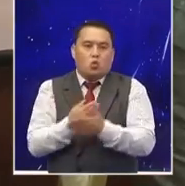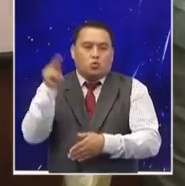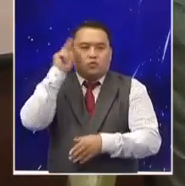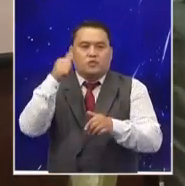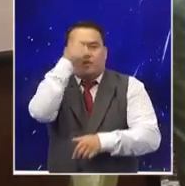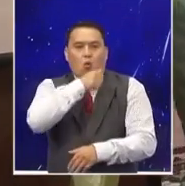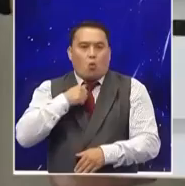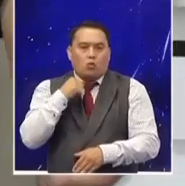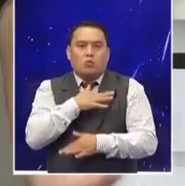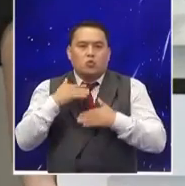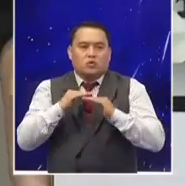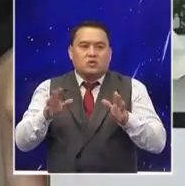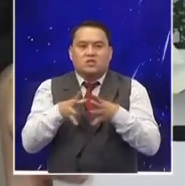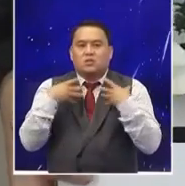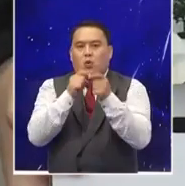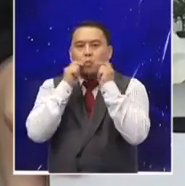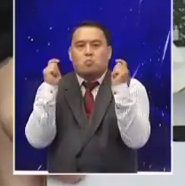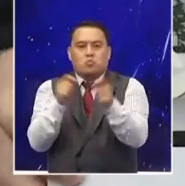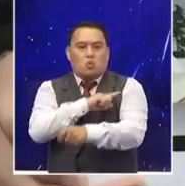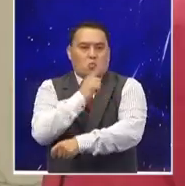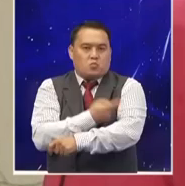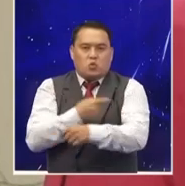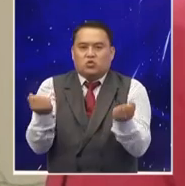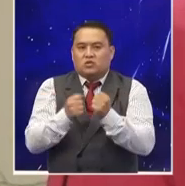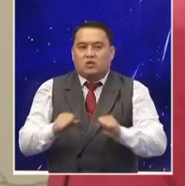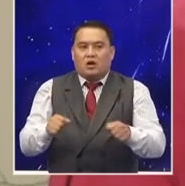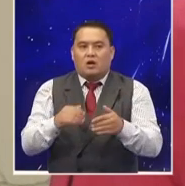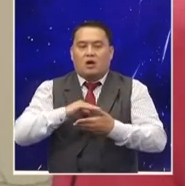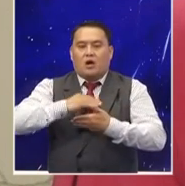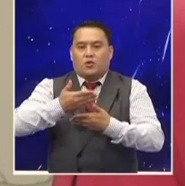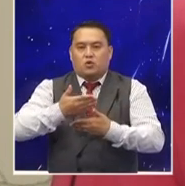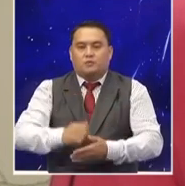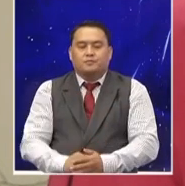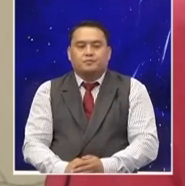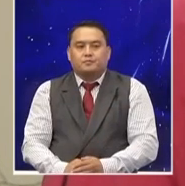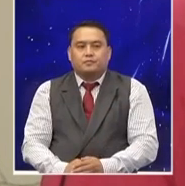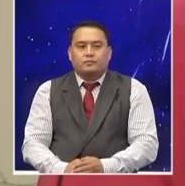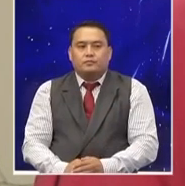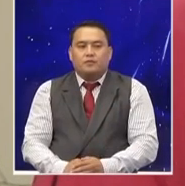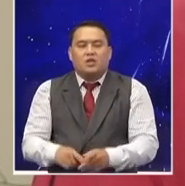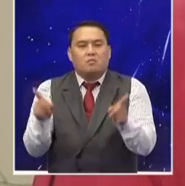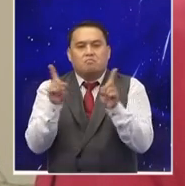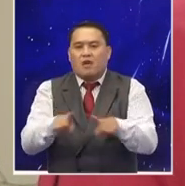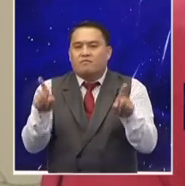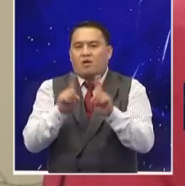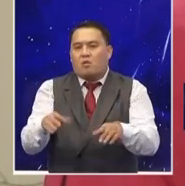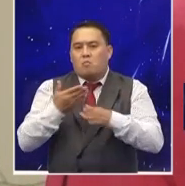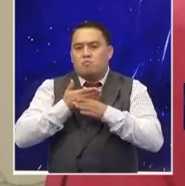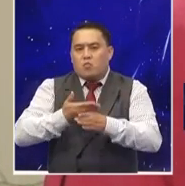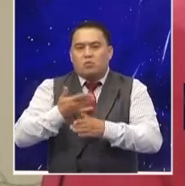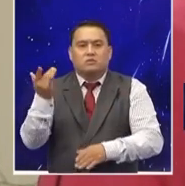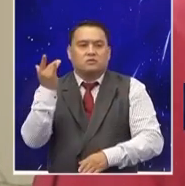года многодетной семье подарили мощный компьютер хан майкл и миг услуг после этого то это не первая помощь которую нам